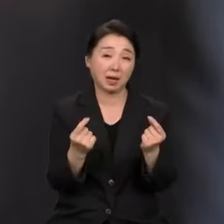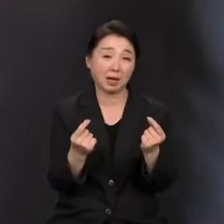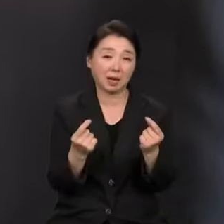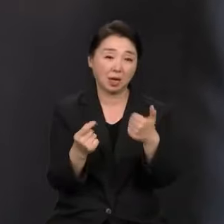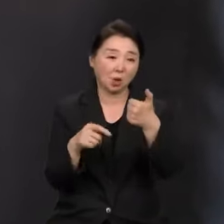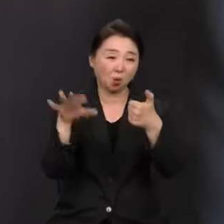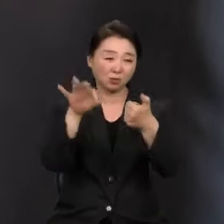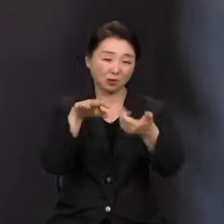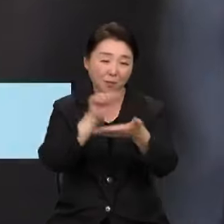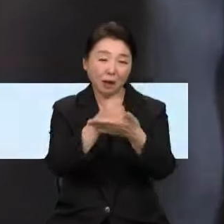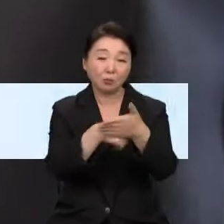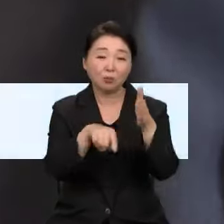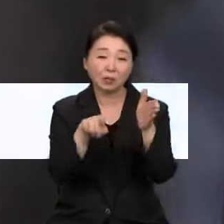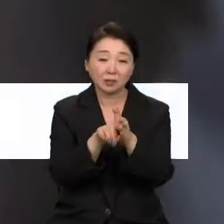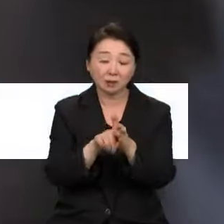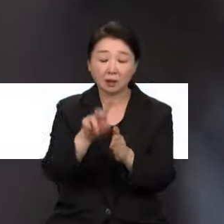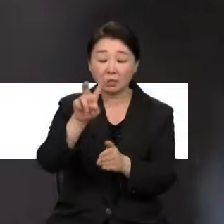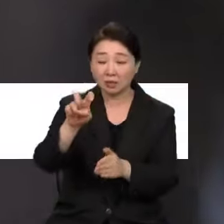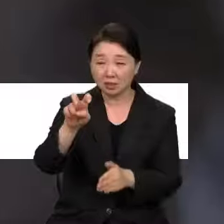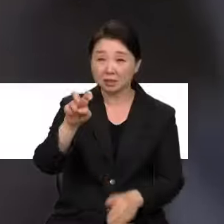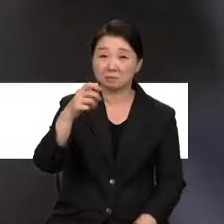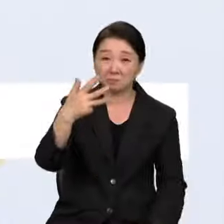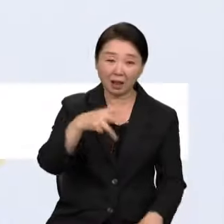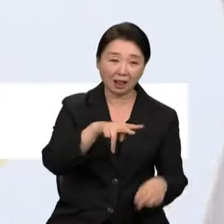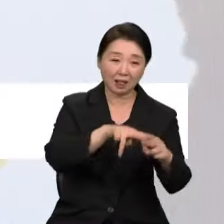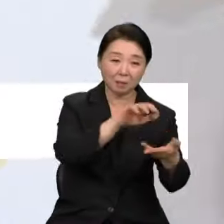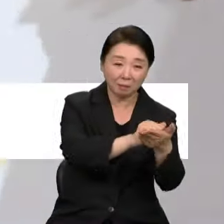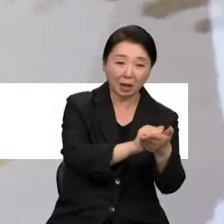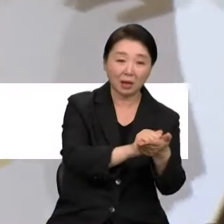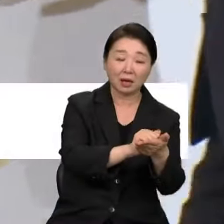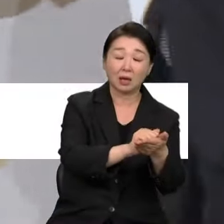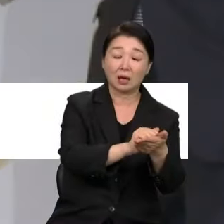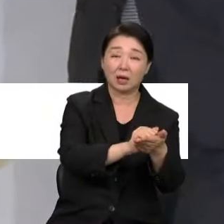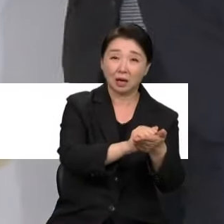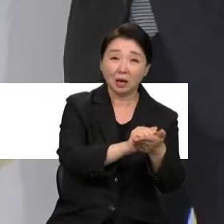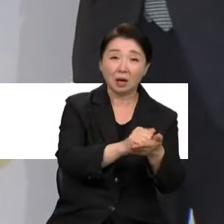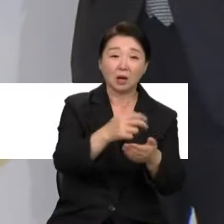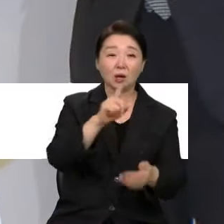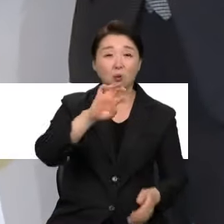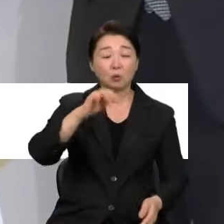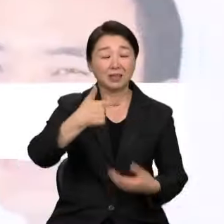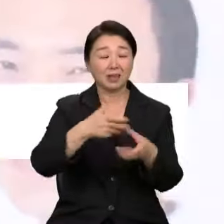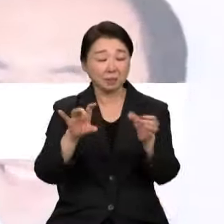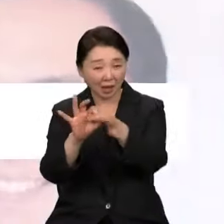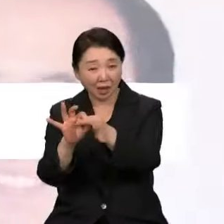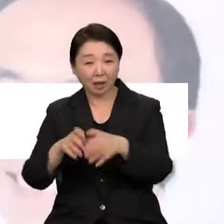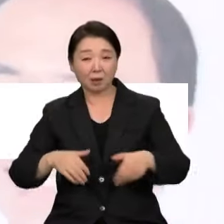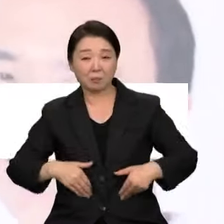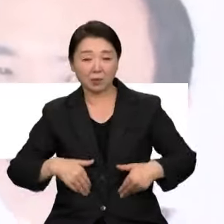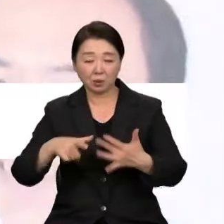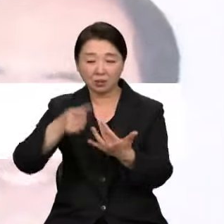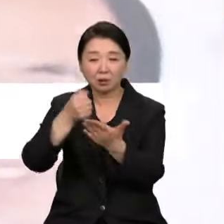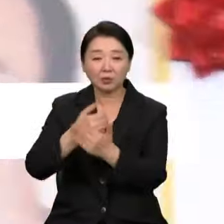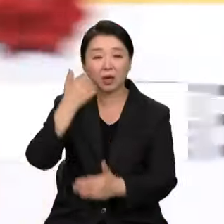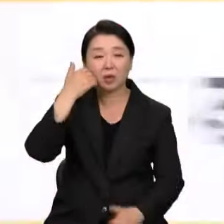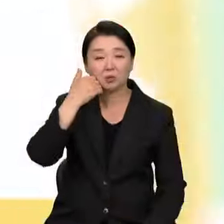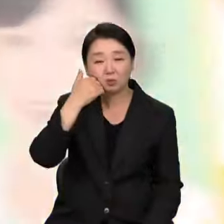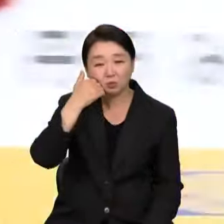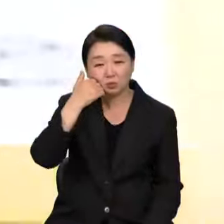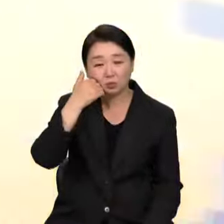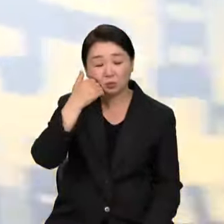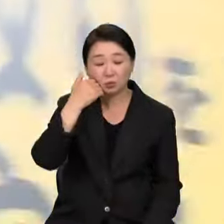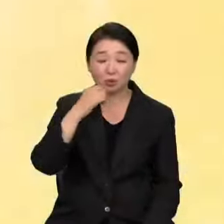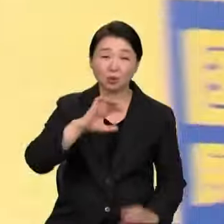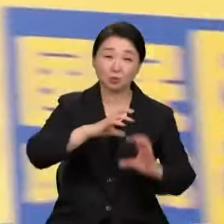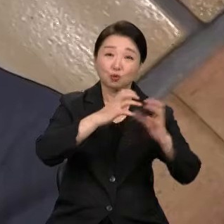의석 확보를 위해 28석을 차지한 국민당과 연립하는 방안도 거론되고 있지만 선택은 어디까지나 키를 쥔